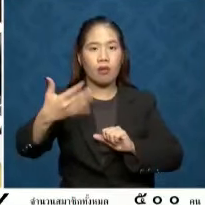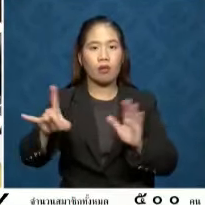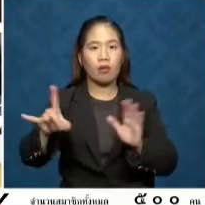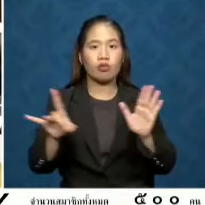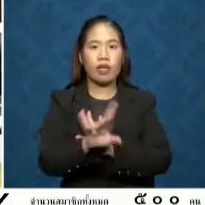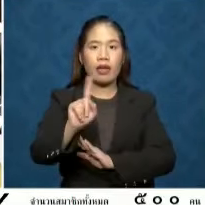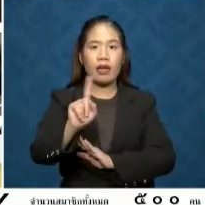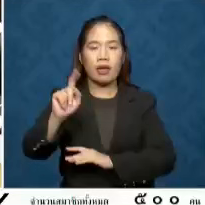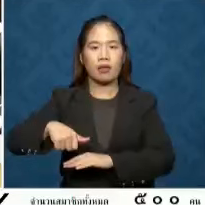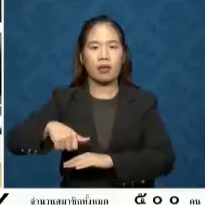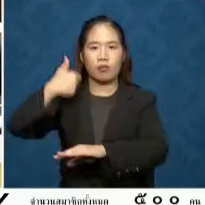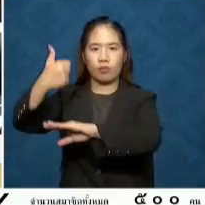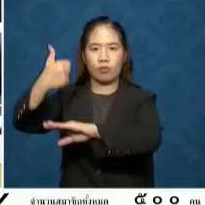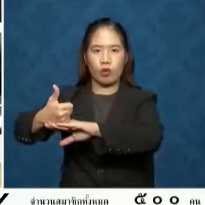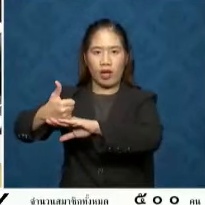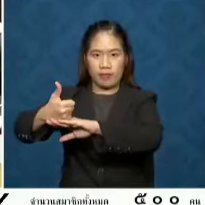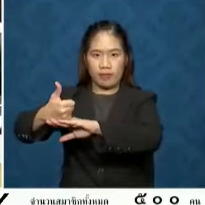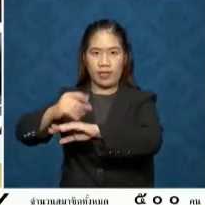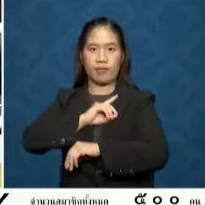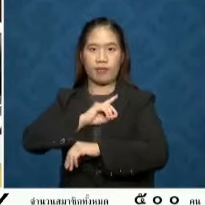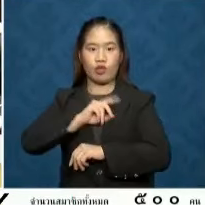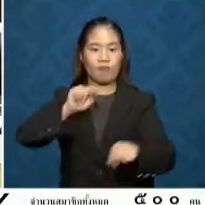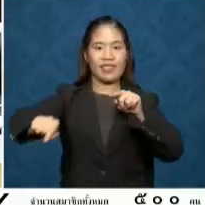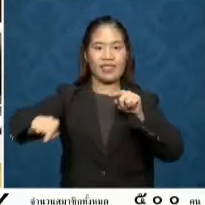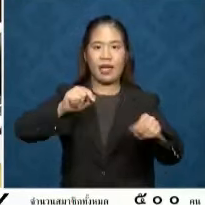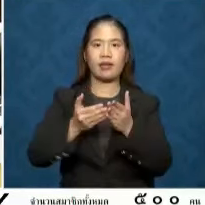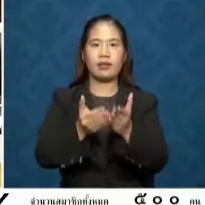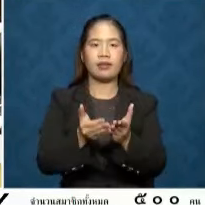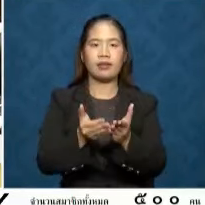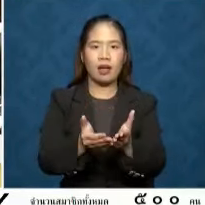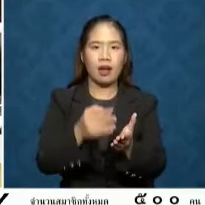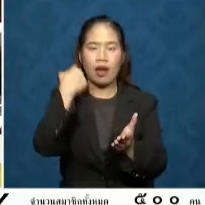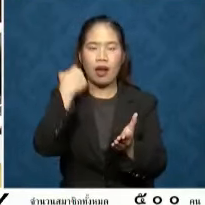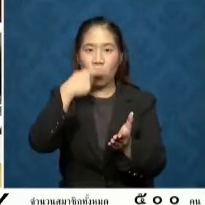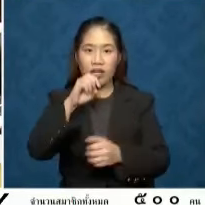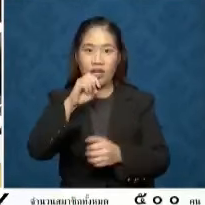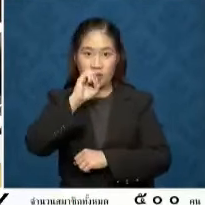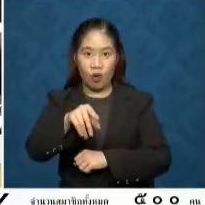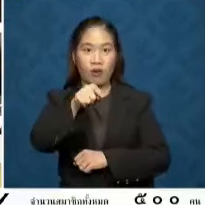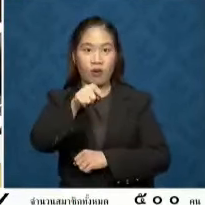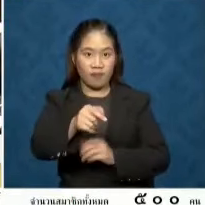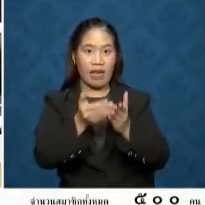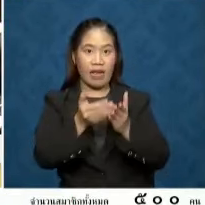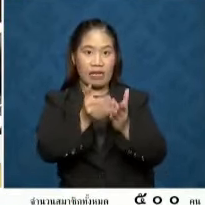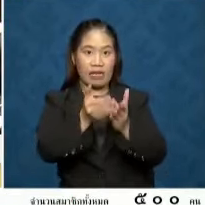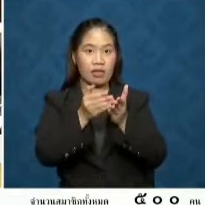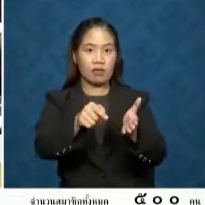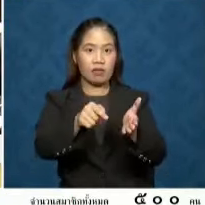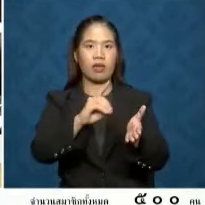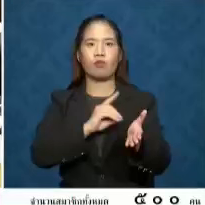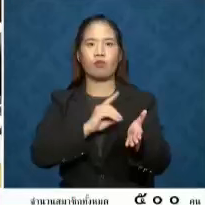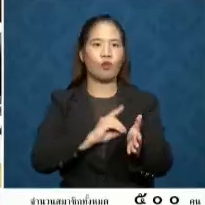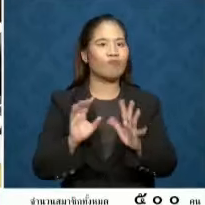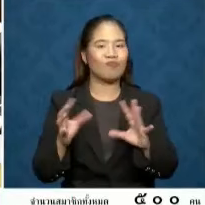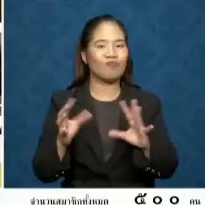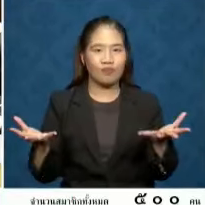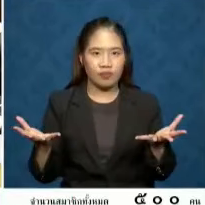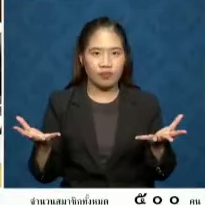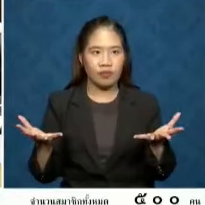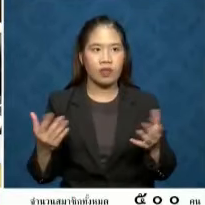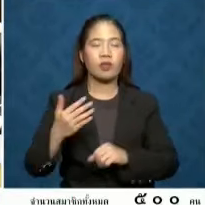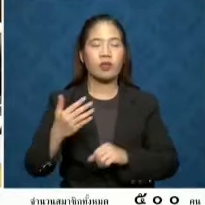การเรือเพียงคนเดียวและคนที่สั่งการให้เรือลำนี้เดินทางไปสู่ความตายจะไม่ต้องรับผิดชอบอะไรเลยท่านประธานผม